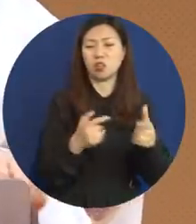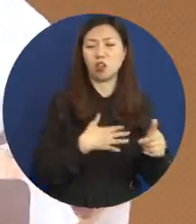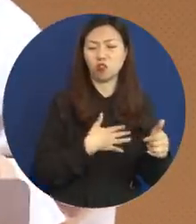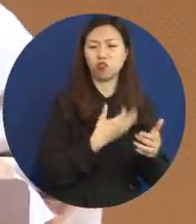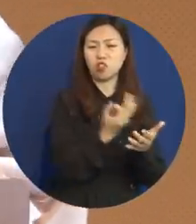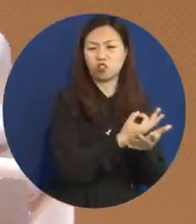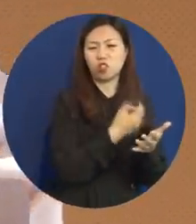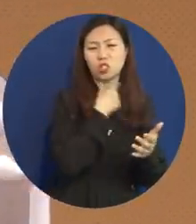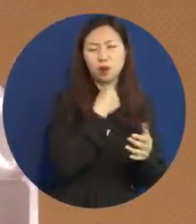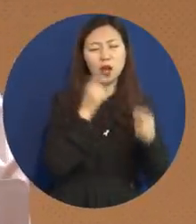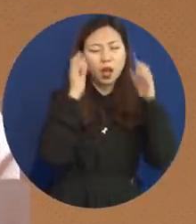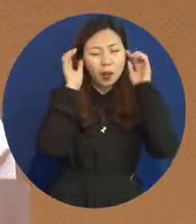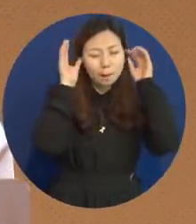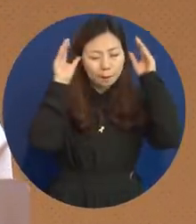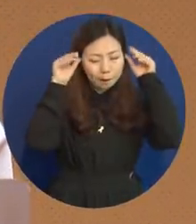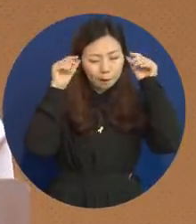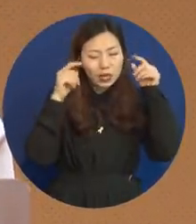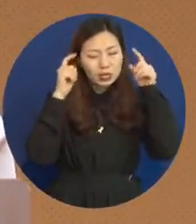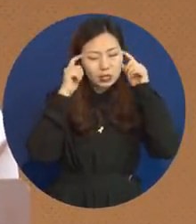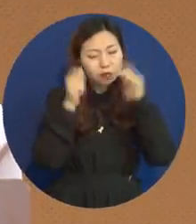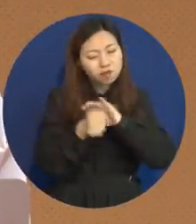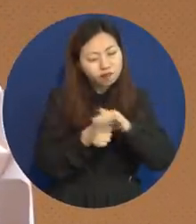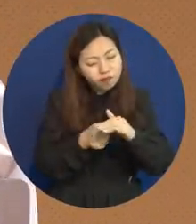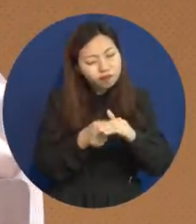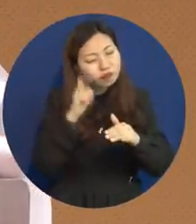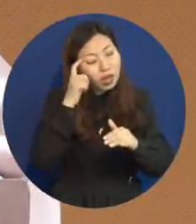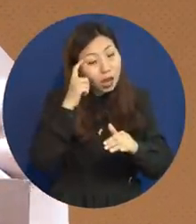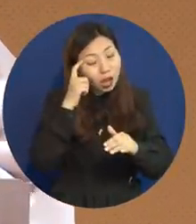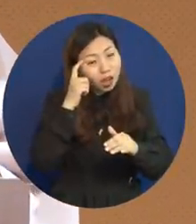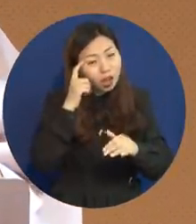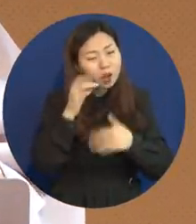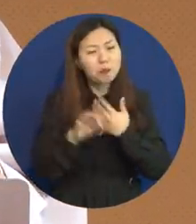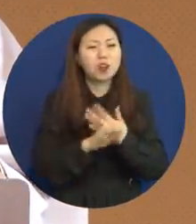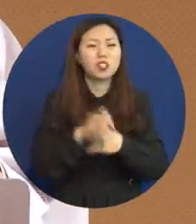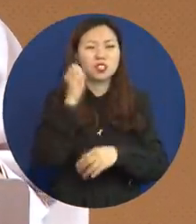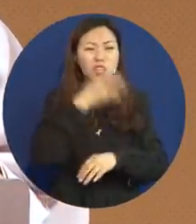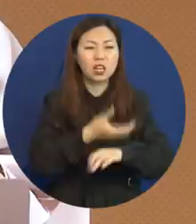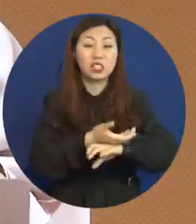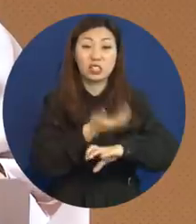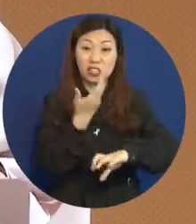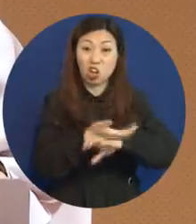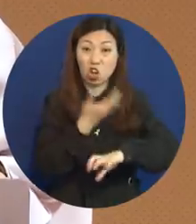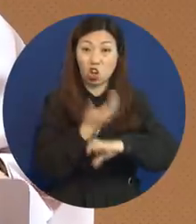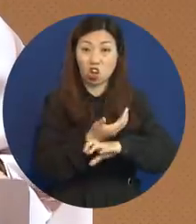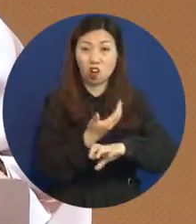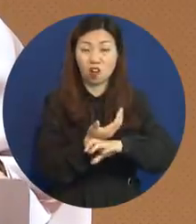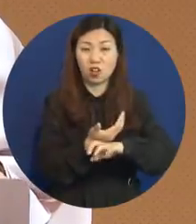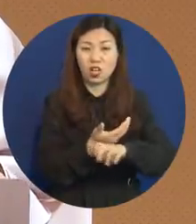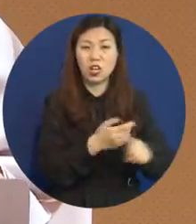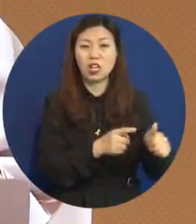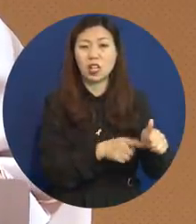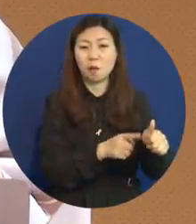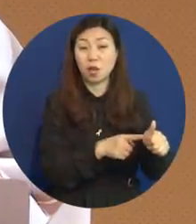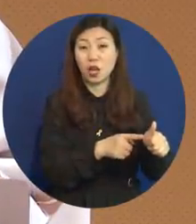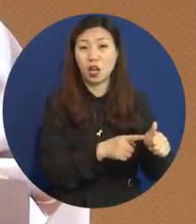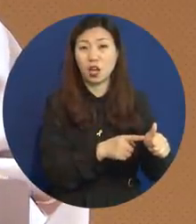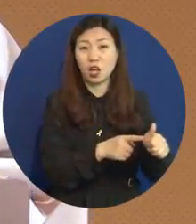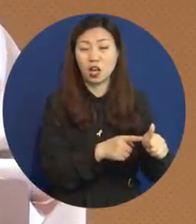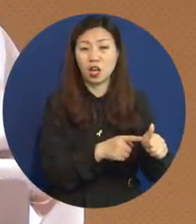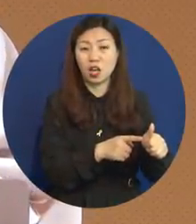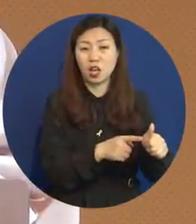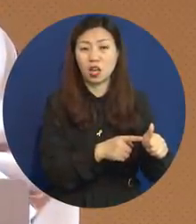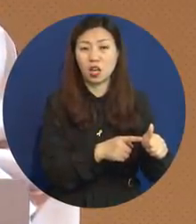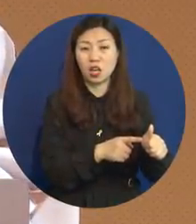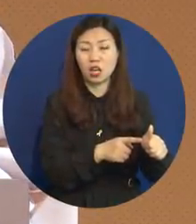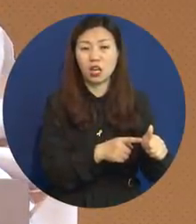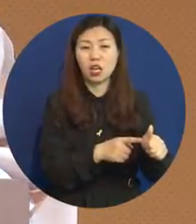남자 기죽겠다. 이래 생각하면, 뭐, 그 트럭이 또 남자가 보니까 또 집제표가 산다니까